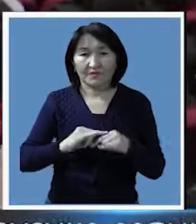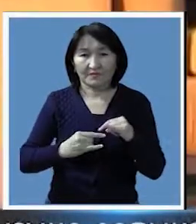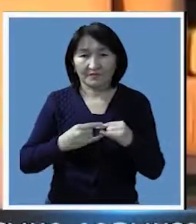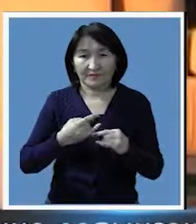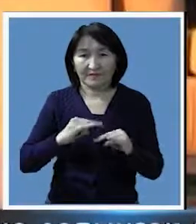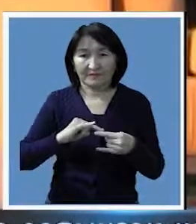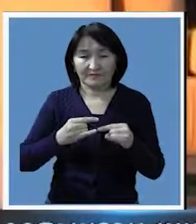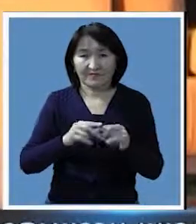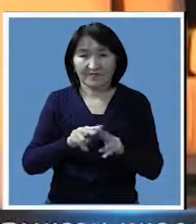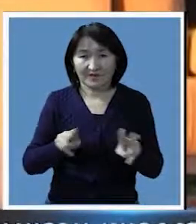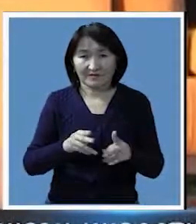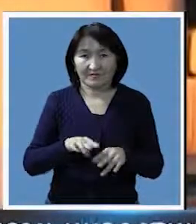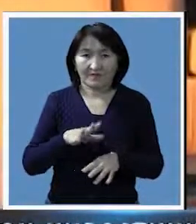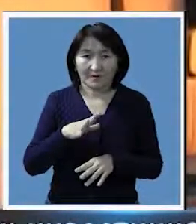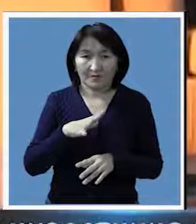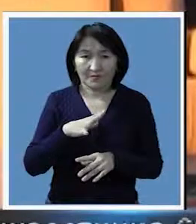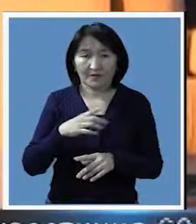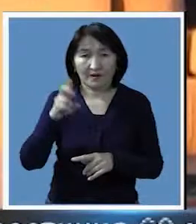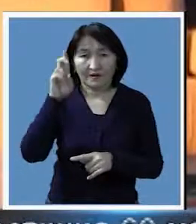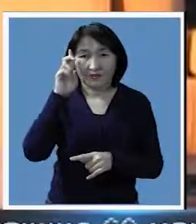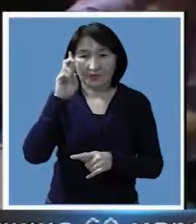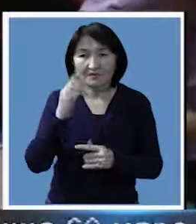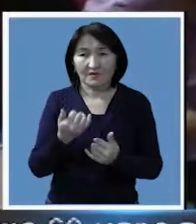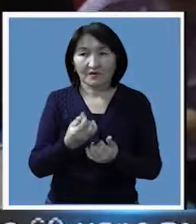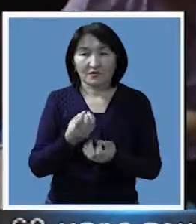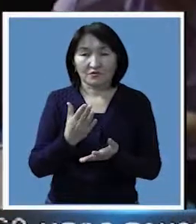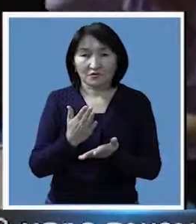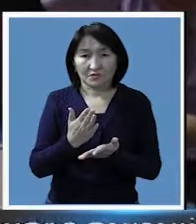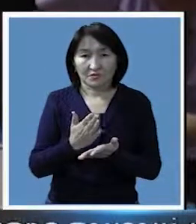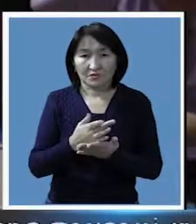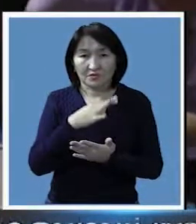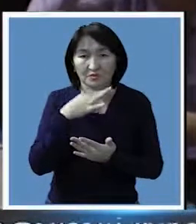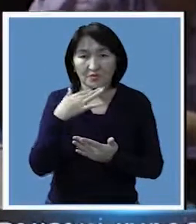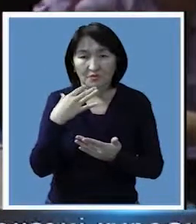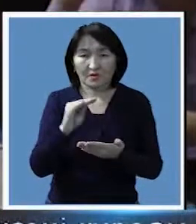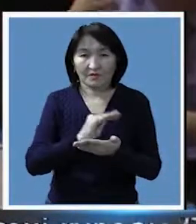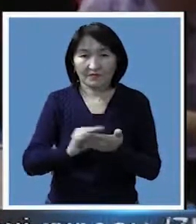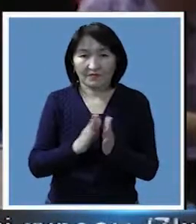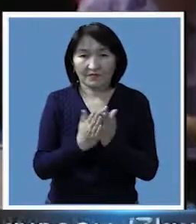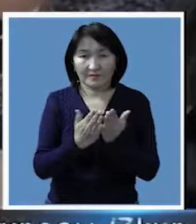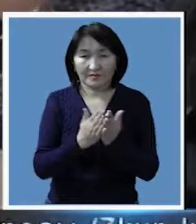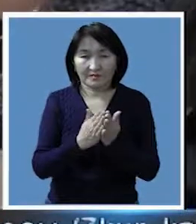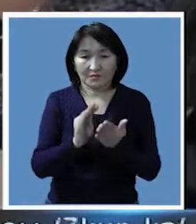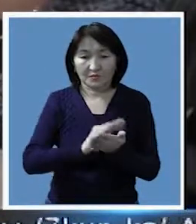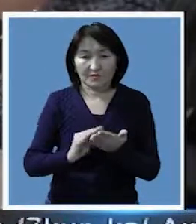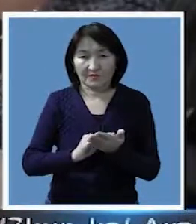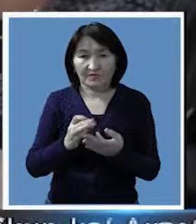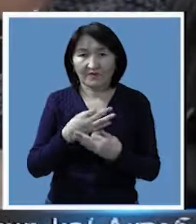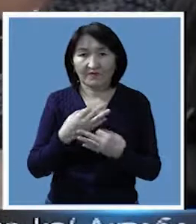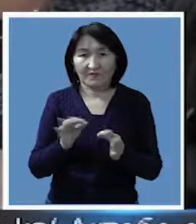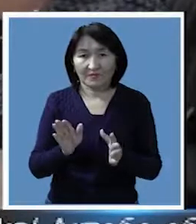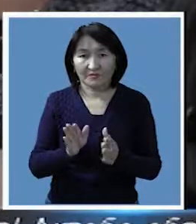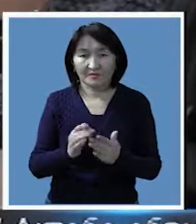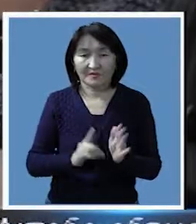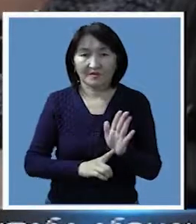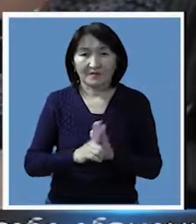ақпаратында елбасымыз Нұрсұлтан Назарбаевтың өмірі туралы «Құрыш тұлға» атты жаңа тарихи танды кітап көпшілікке таныстырылған болатын. Партия бастамасымен